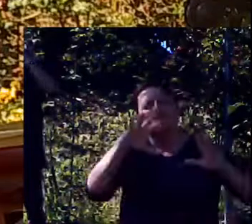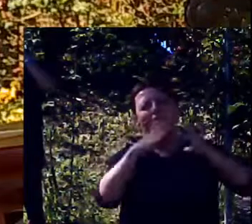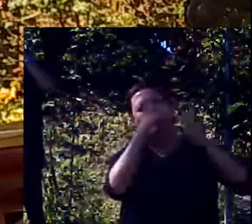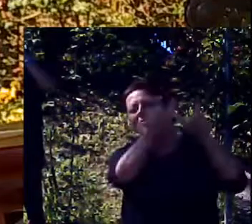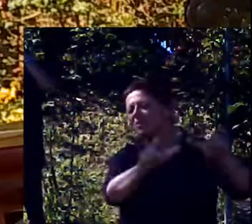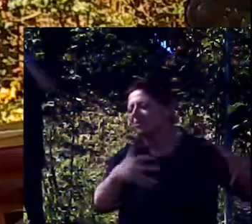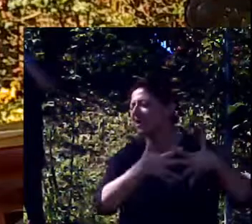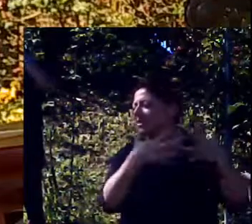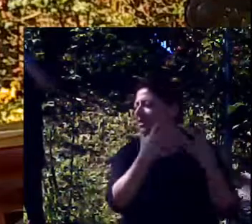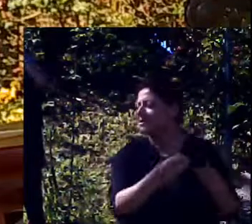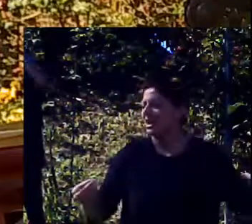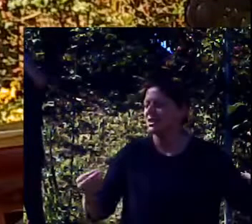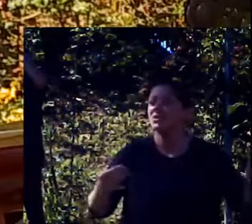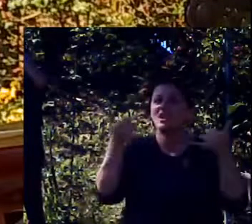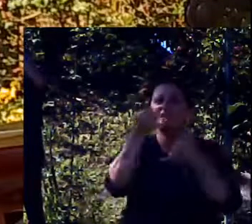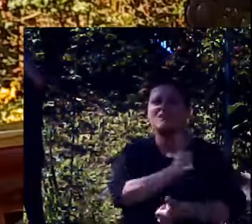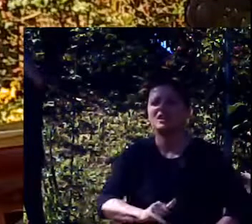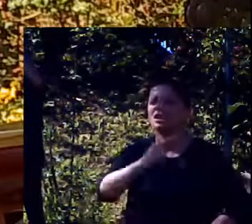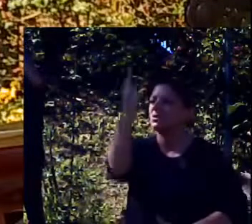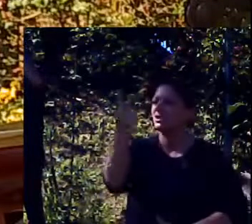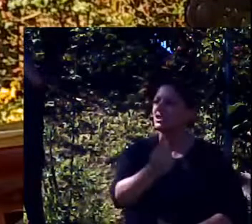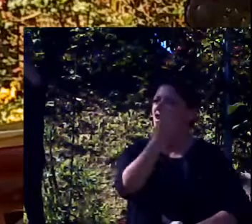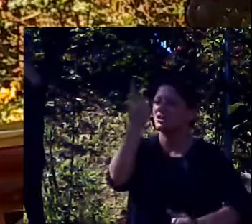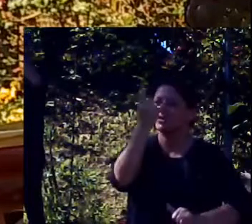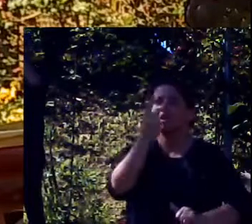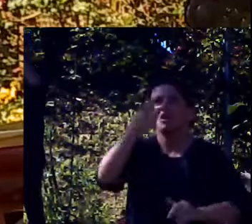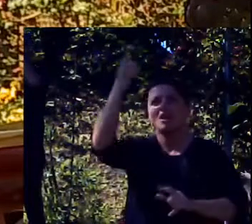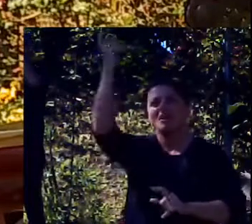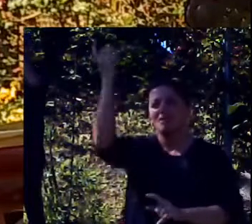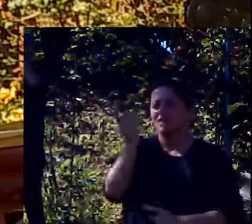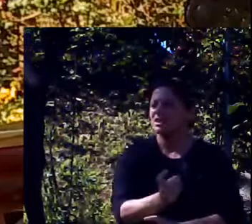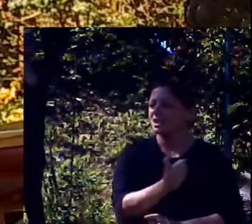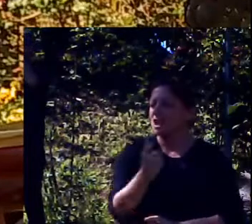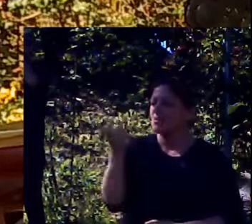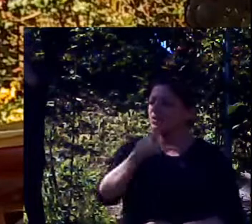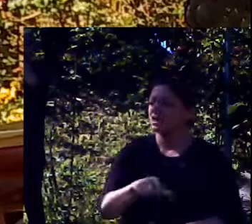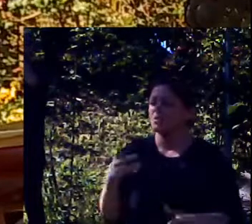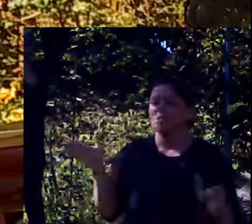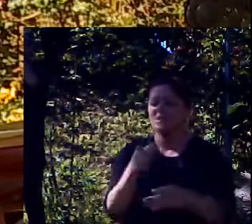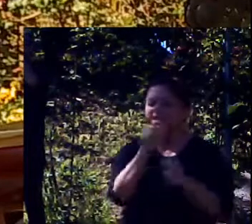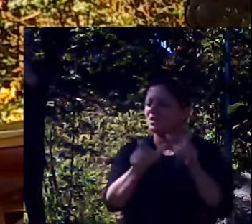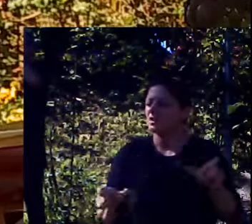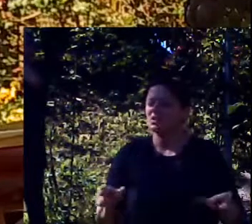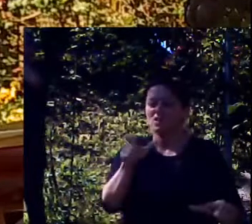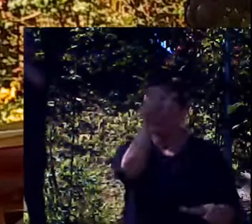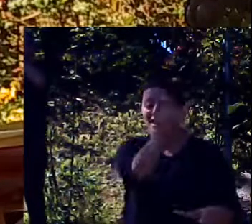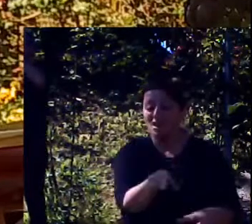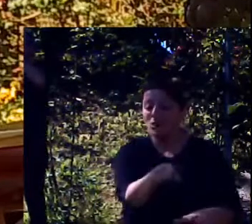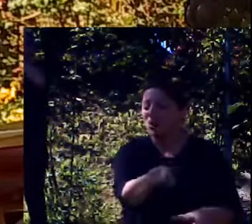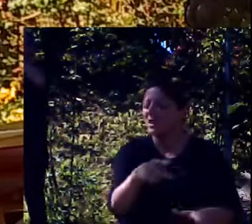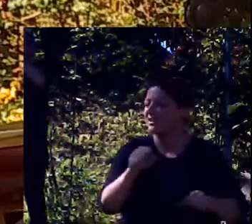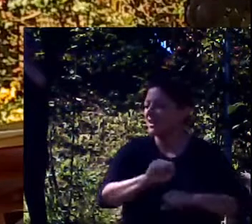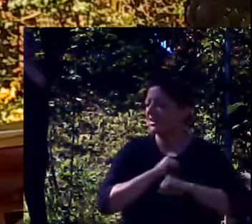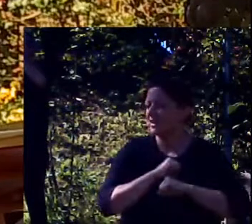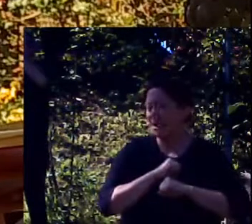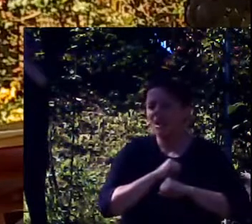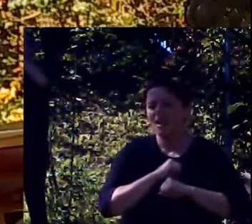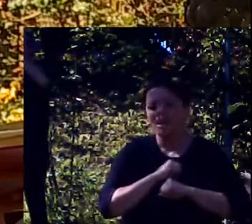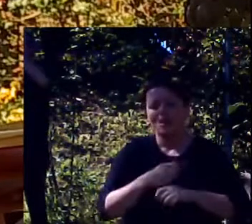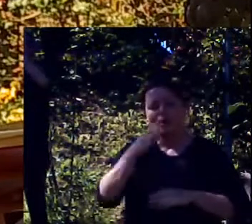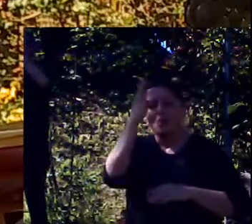dare il figlio unigenito perché chiunque crede in lui non vada perduto ma abbia la vita